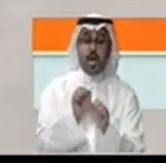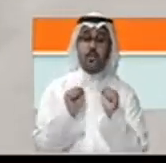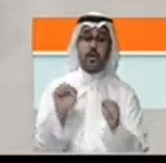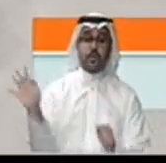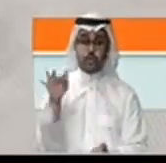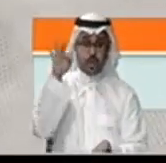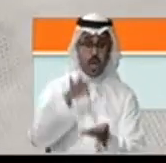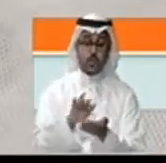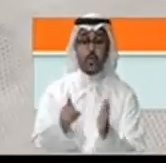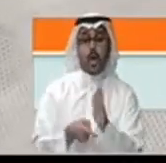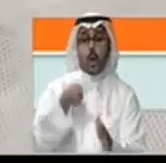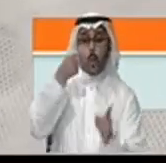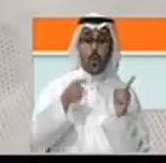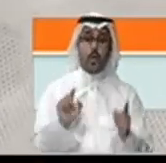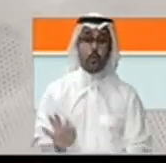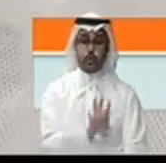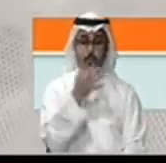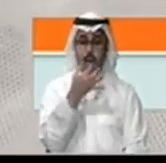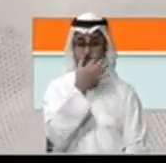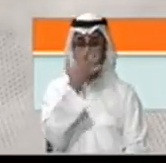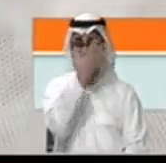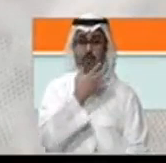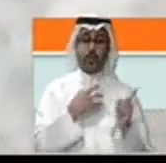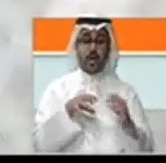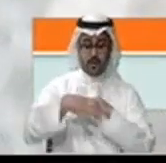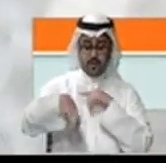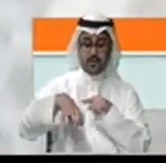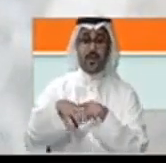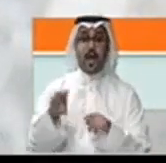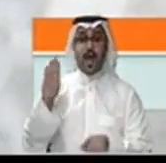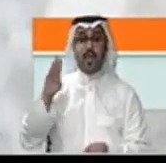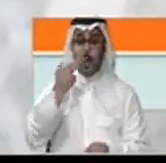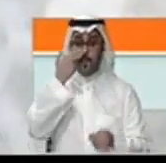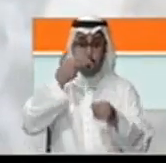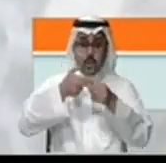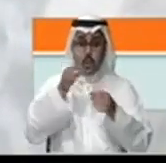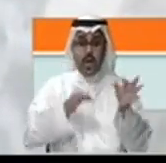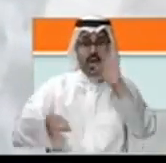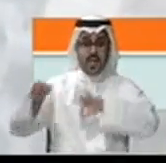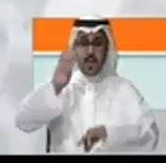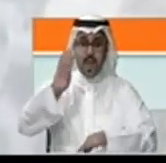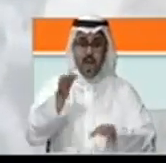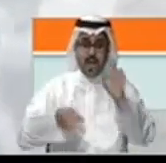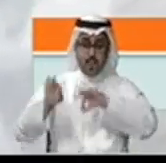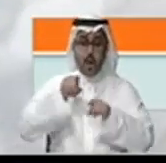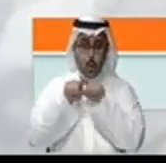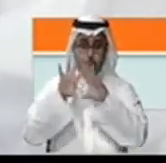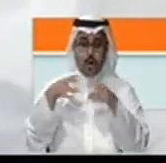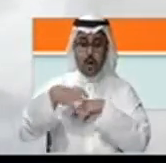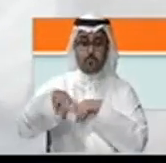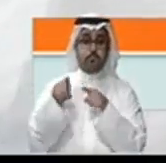الشرق الأوسط ودول شمال إفريقيا، وهو قطاع البتروكيماويات الذي يعد جزءا